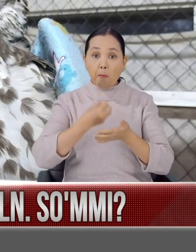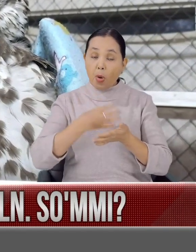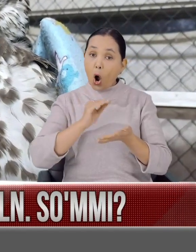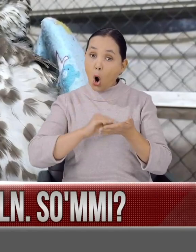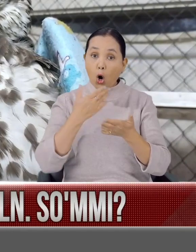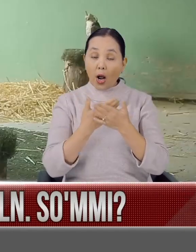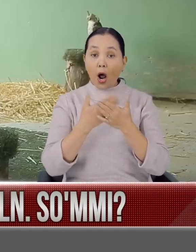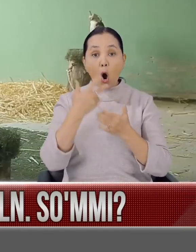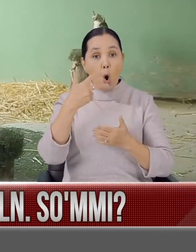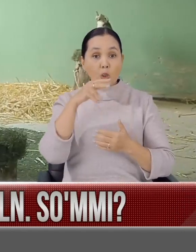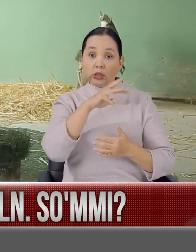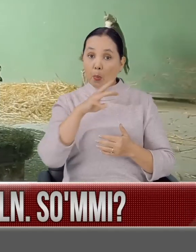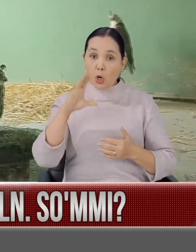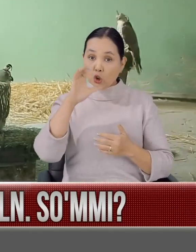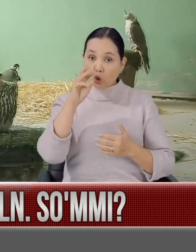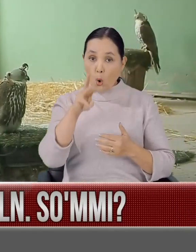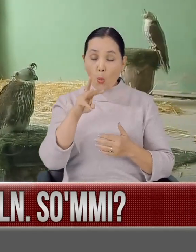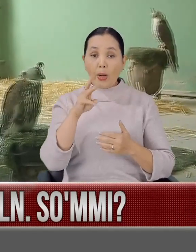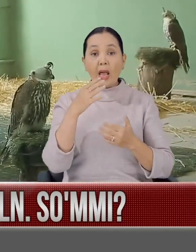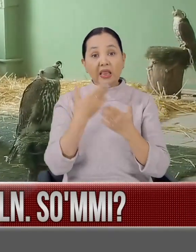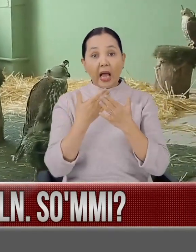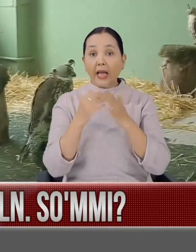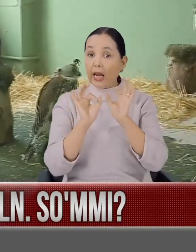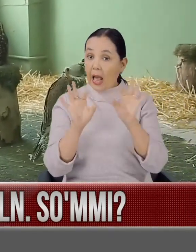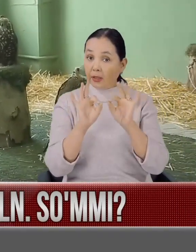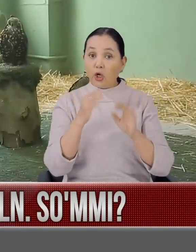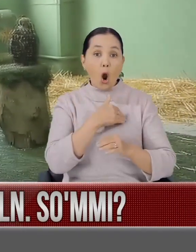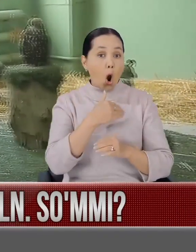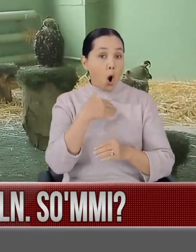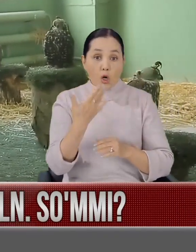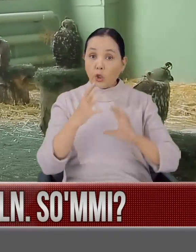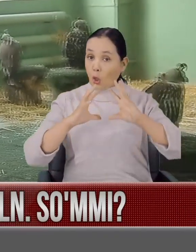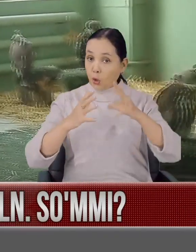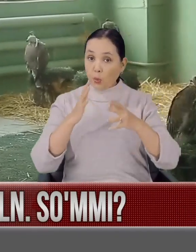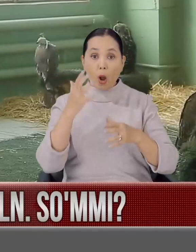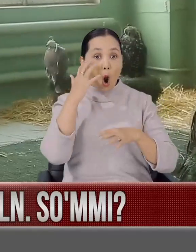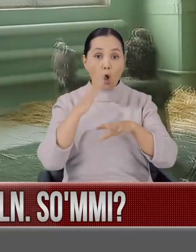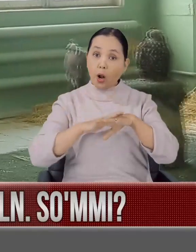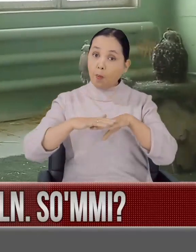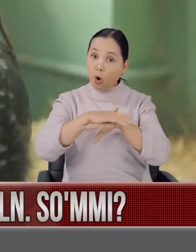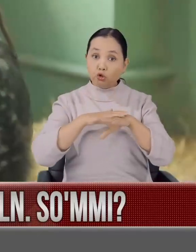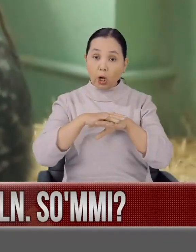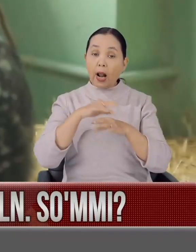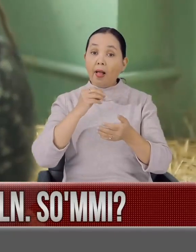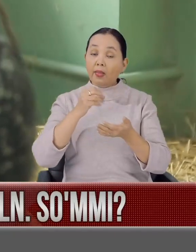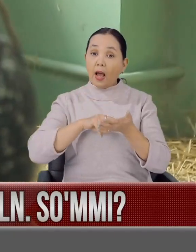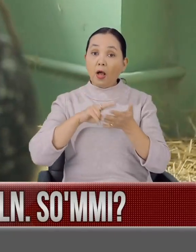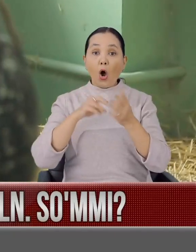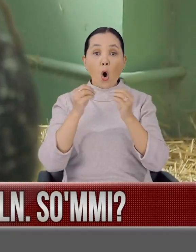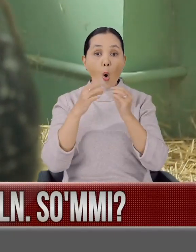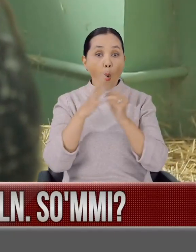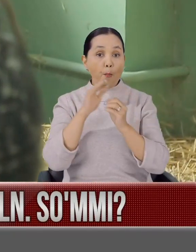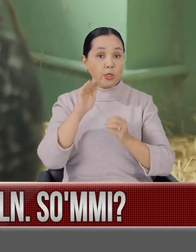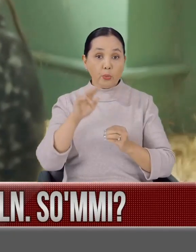bahosini o'rtacha 30 million so'mdan ekanligini ta'kidlashgan va holanki dunyo bo'ylab qora bozorlarda lochinlarning narxi 15 ming